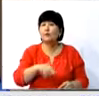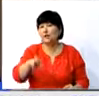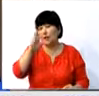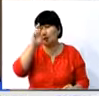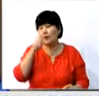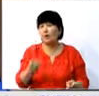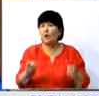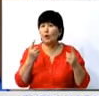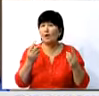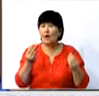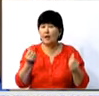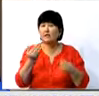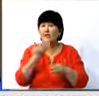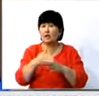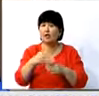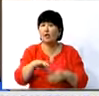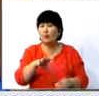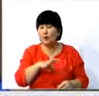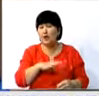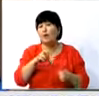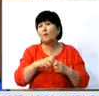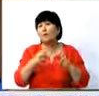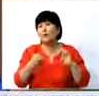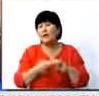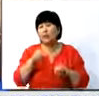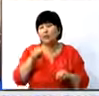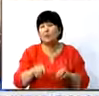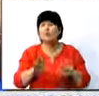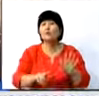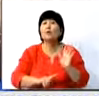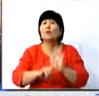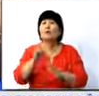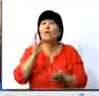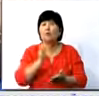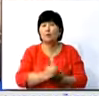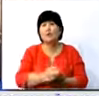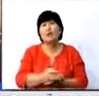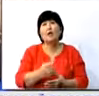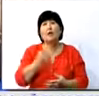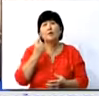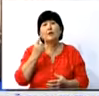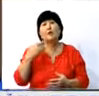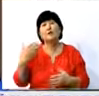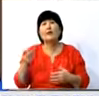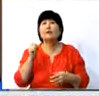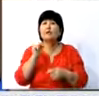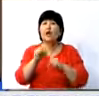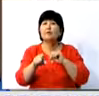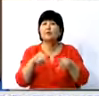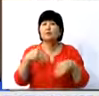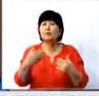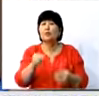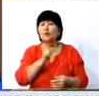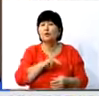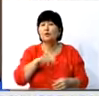мемлекеттен қыруар ақша қаражаттары бөлініп, проблемалар осы жерден басталып отыр. Бір жағынан тапсырыс беруші мекемелердің